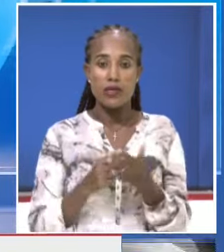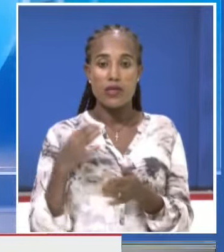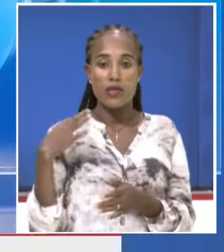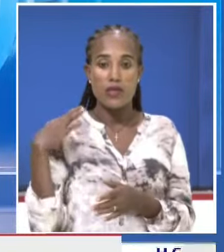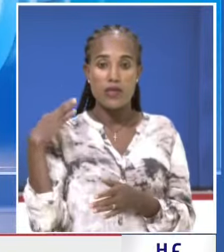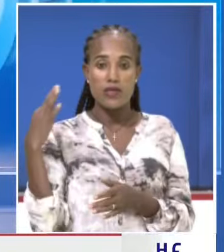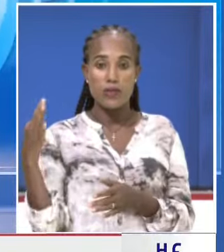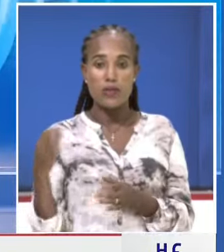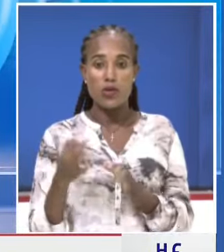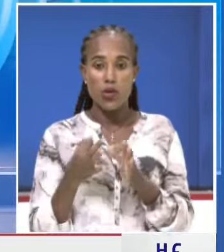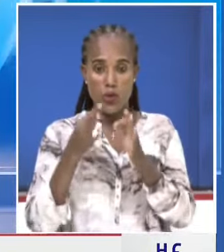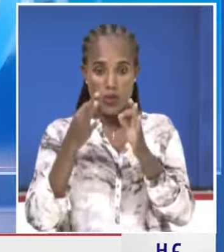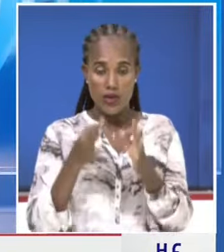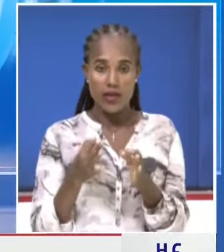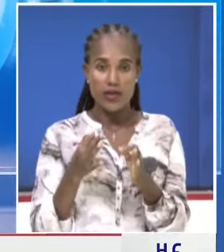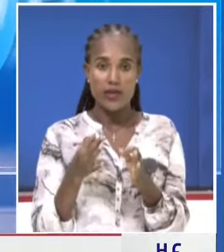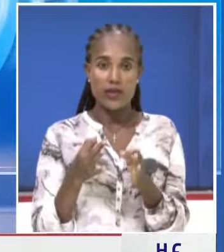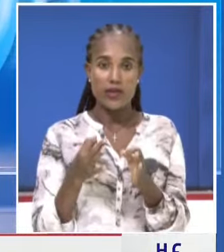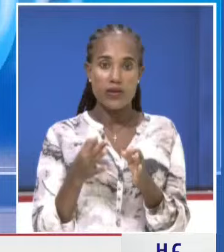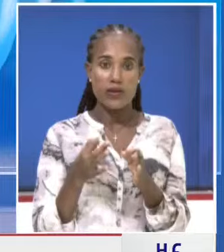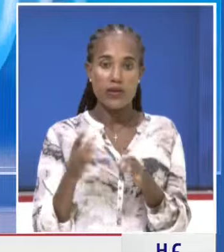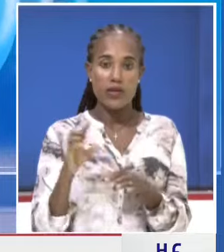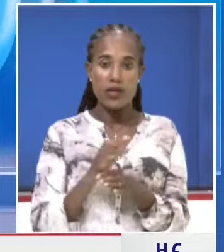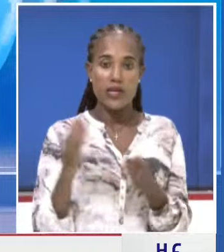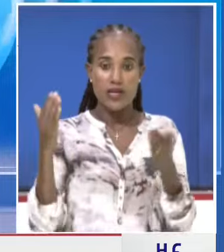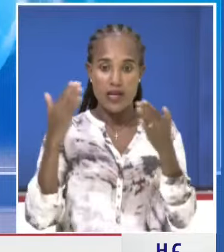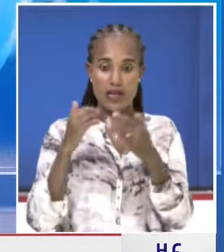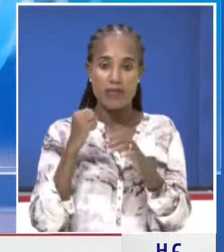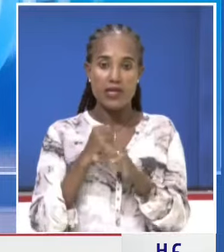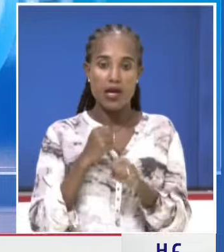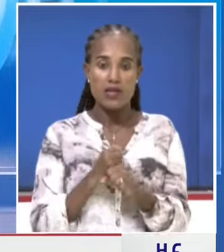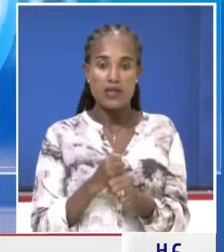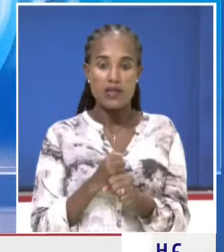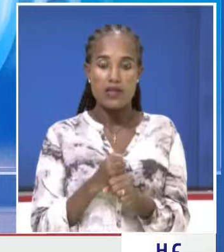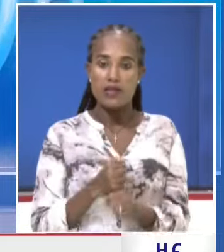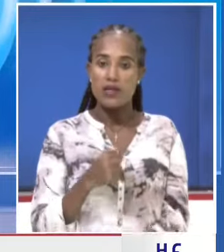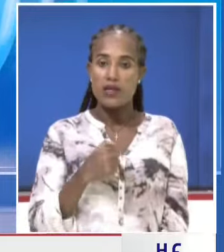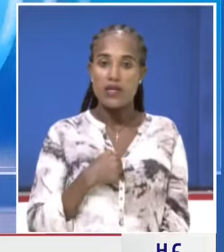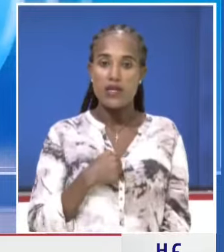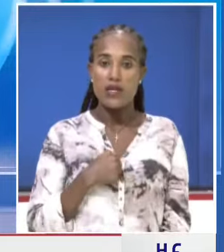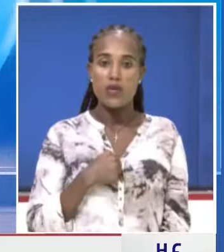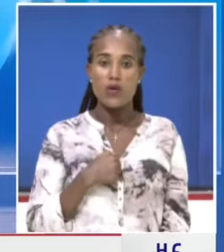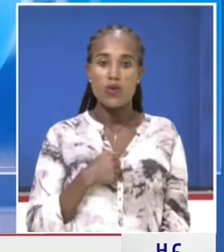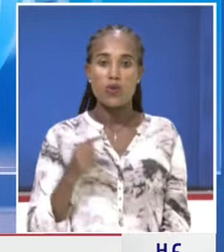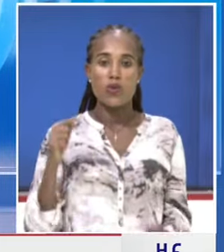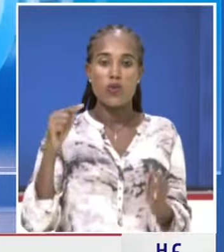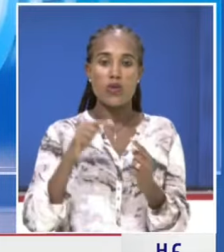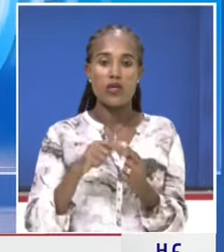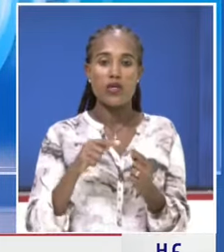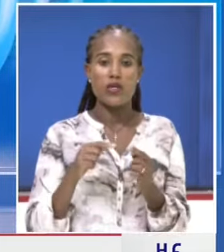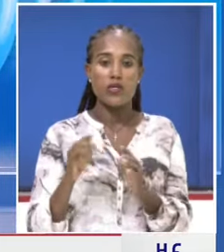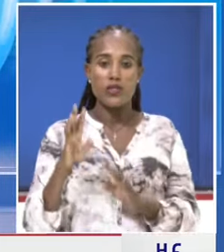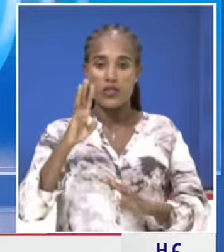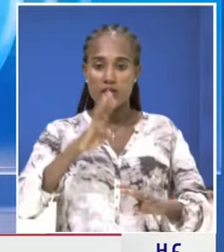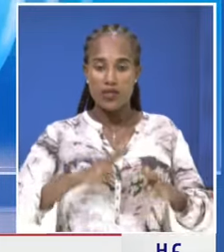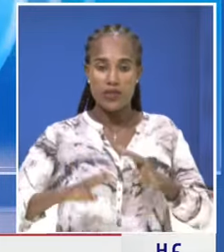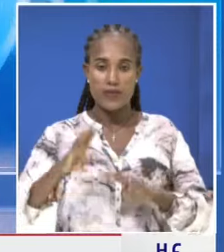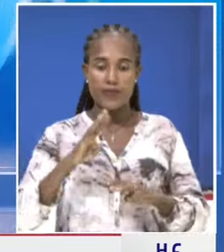ግለሰቦች ቁርጠኝነት፣ ሌት ተቀን መስራት እኔ ወደ ችግር